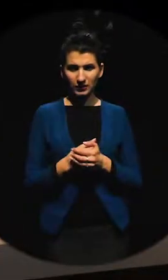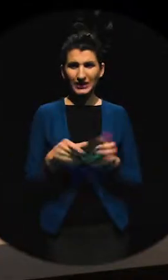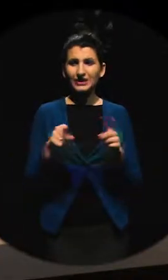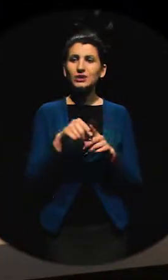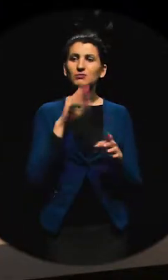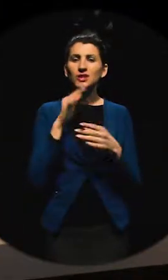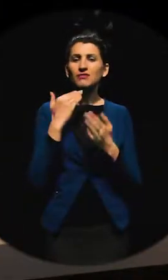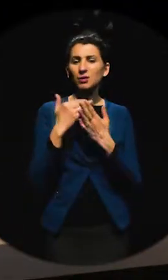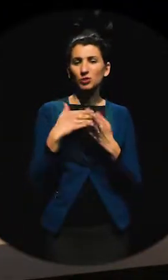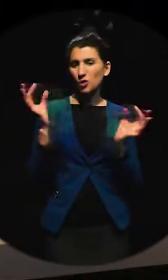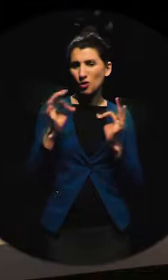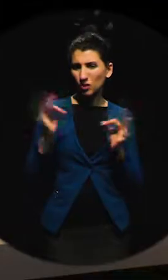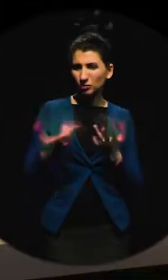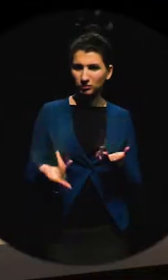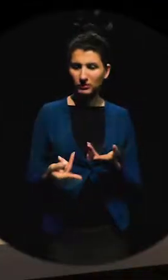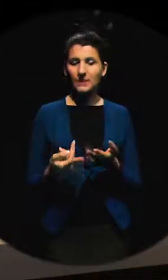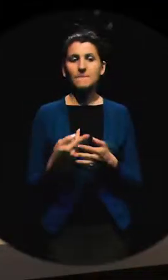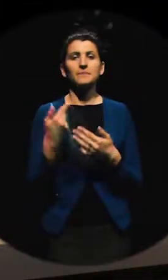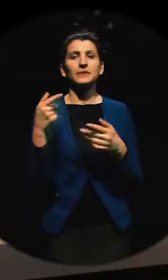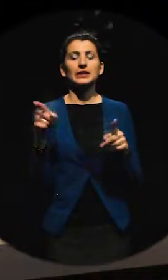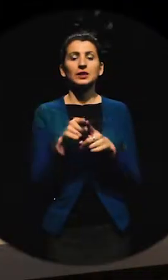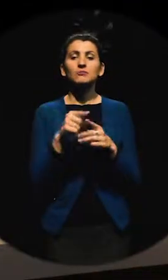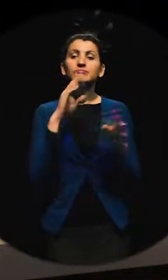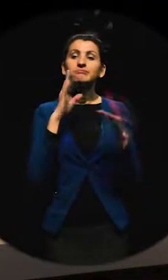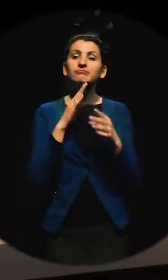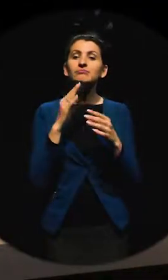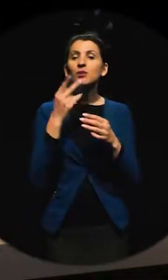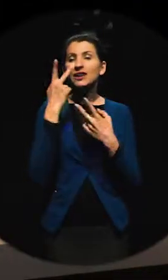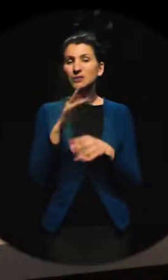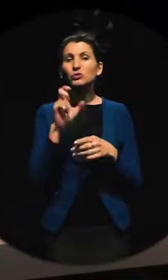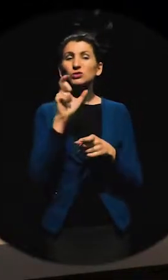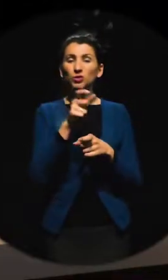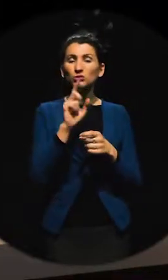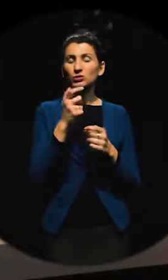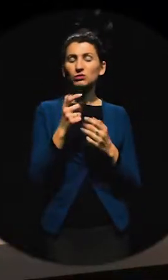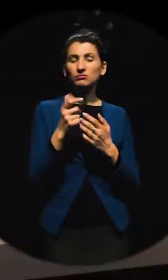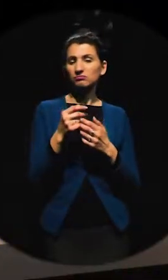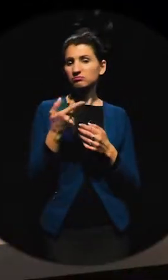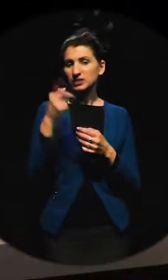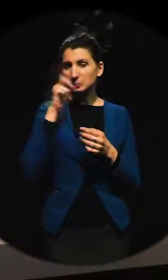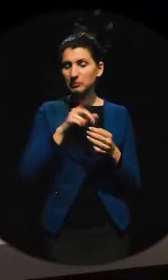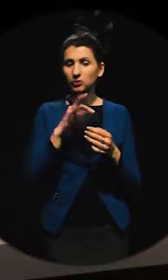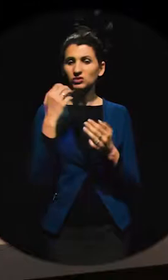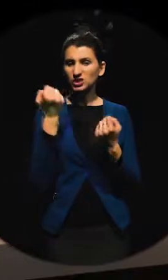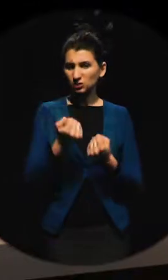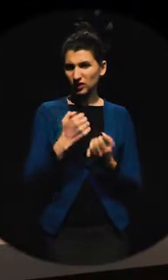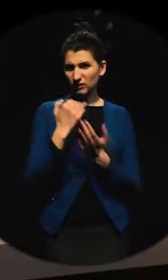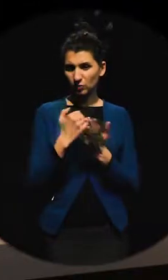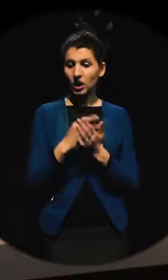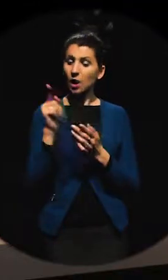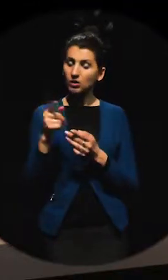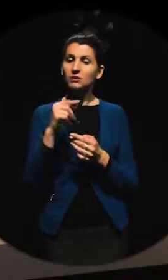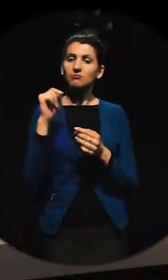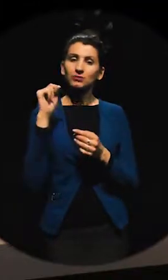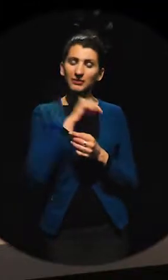jakby pokazywała niedostosowanie tej przestrzeni, ale też to, co jest podkreślane, to, że pomimo tych ciężkich warunków oni zdołali tak